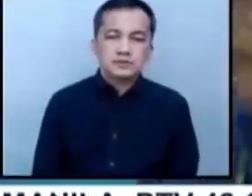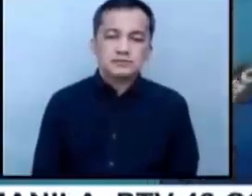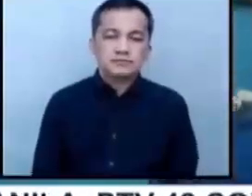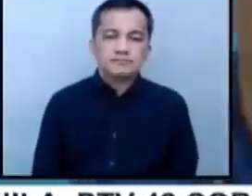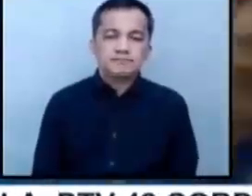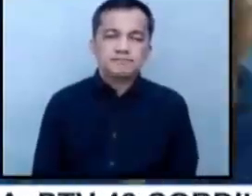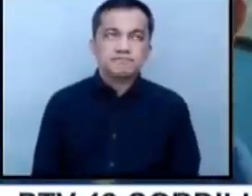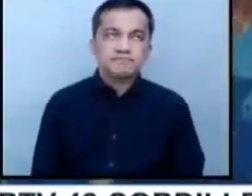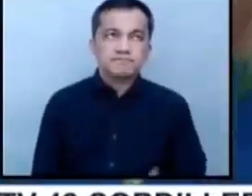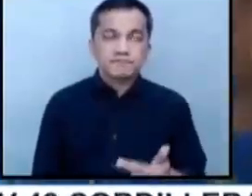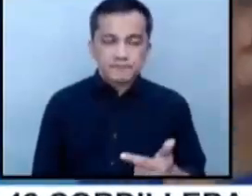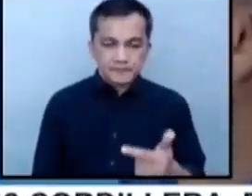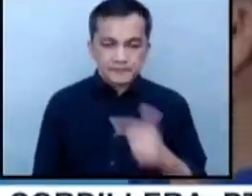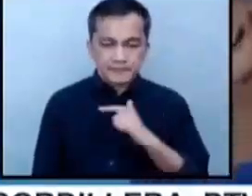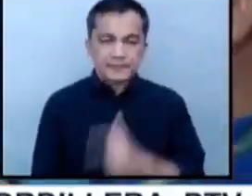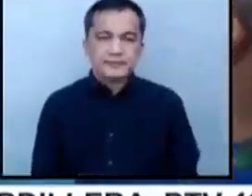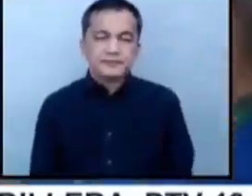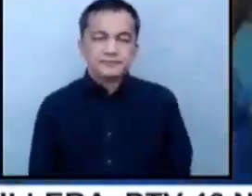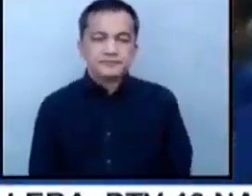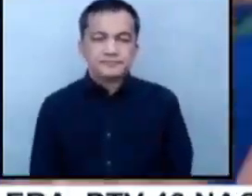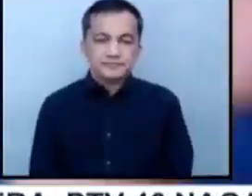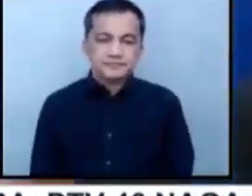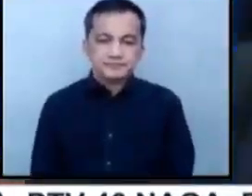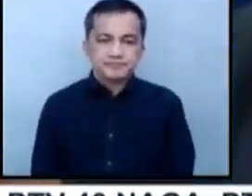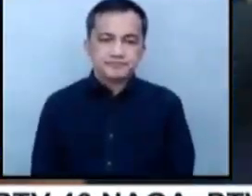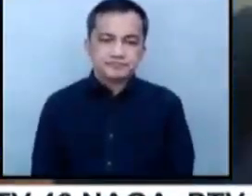Pambansang TV sa bagong Pilipinas